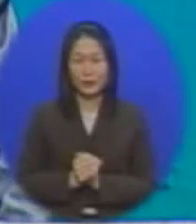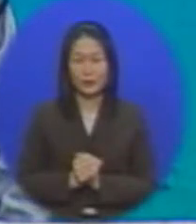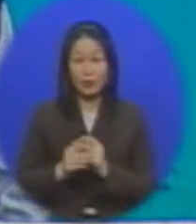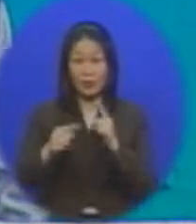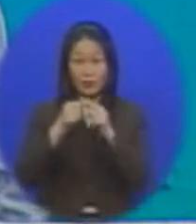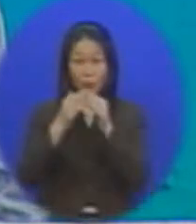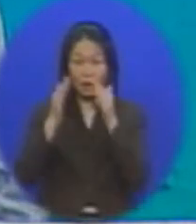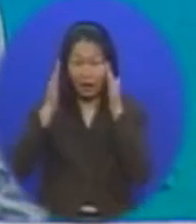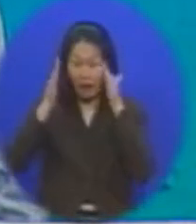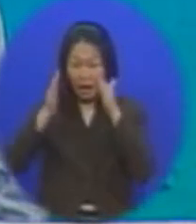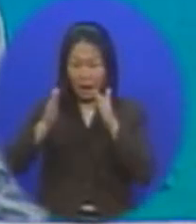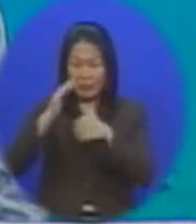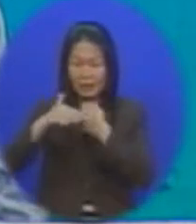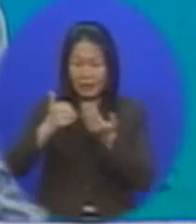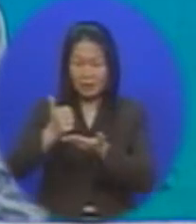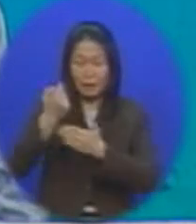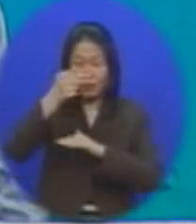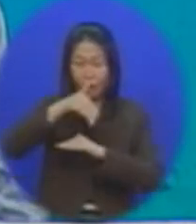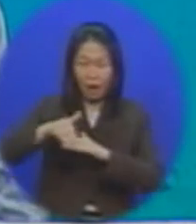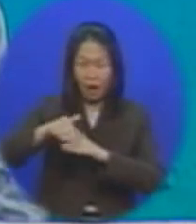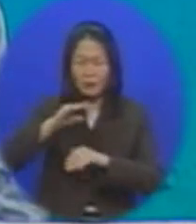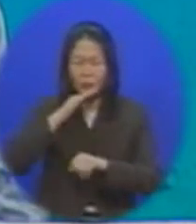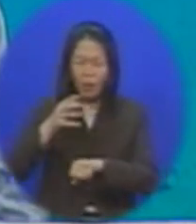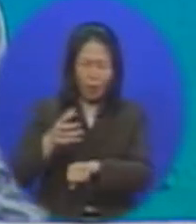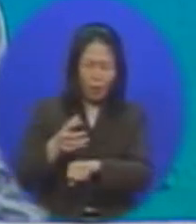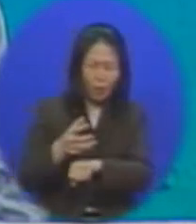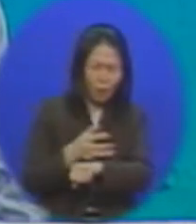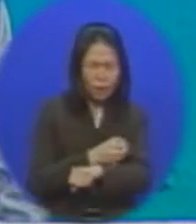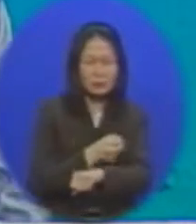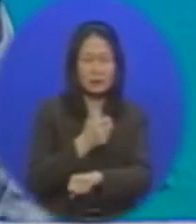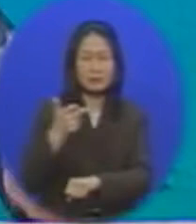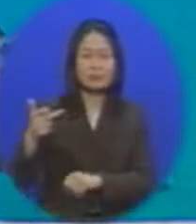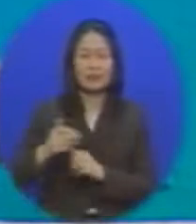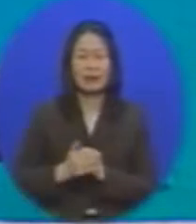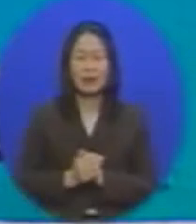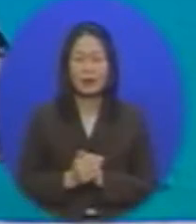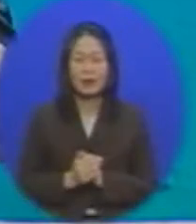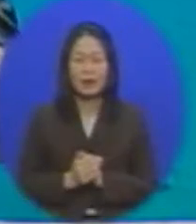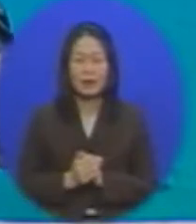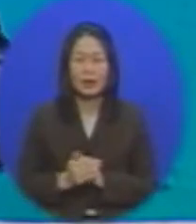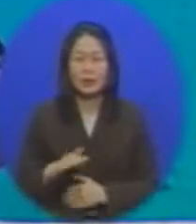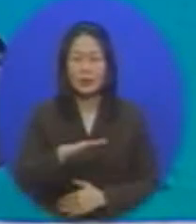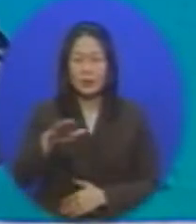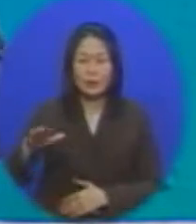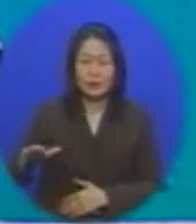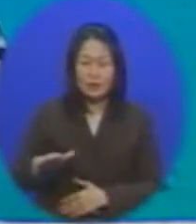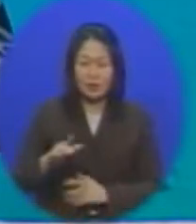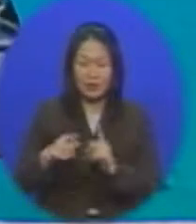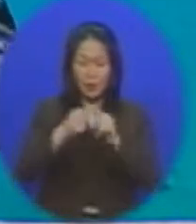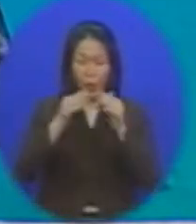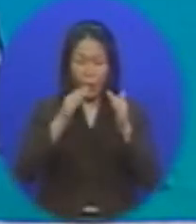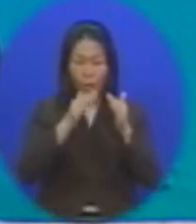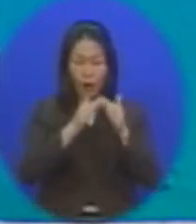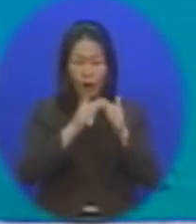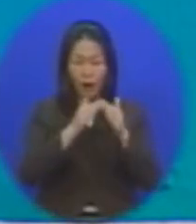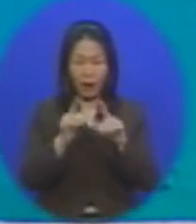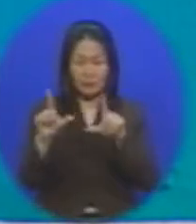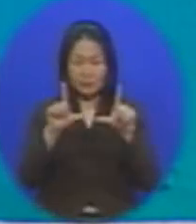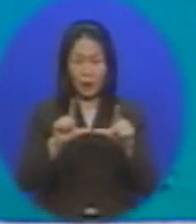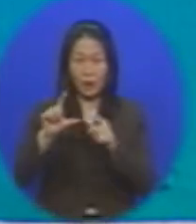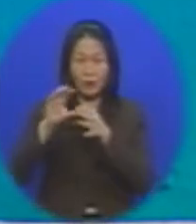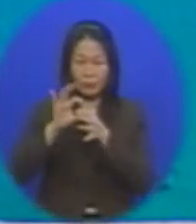교회를 향한 하나님의 계획 은 엄청납니다 우리가 교회를 이렇게 같이 교회 생활